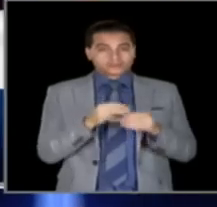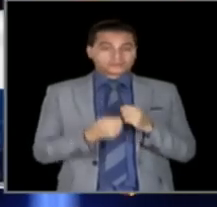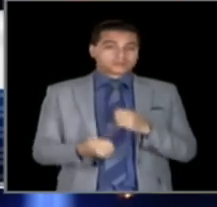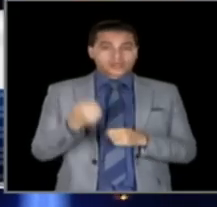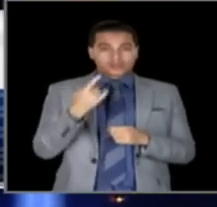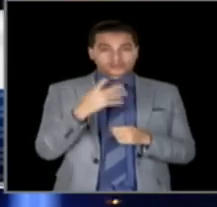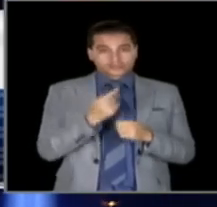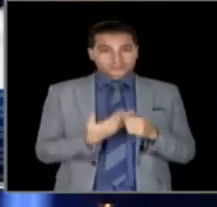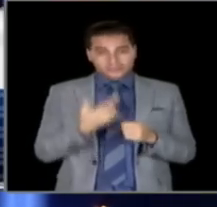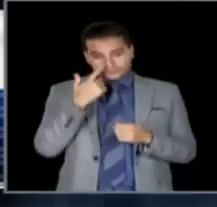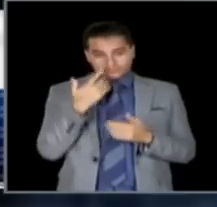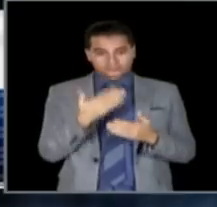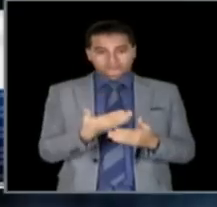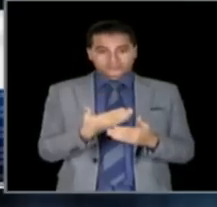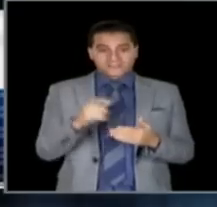او ناقص 5.